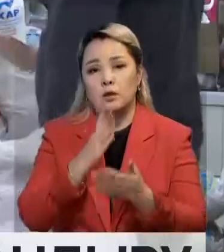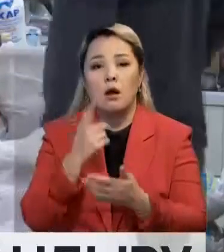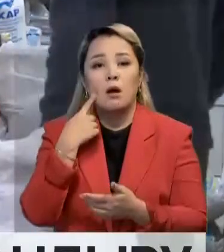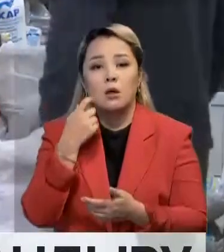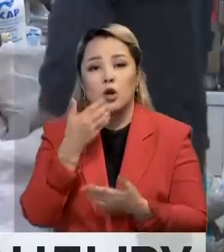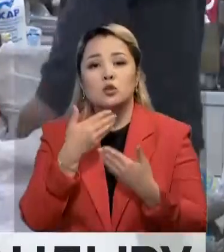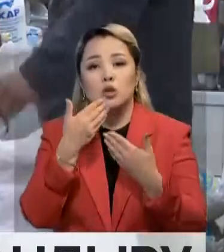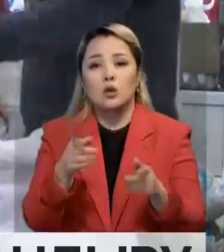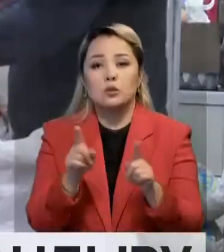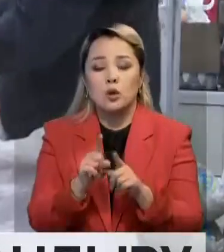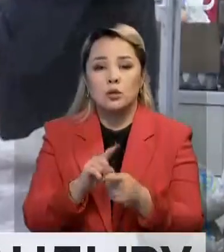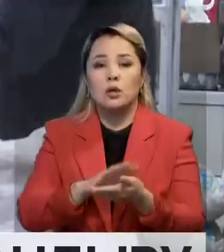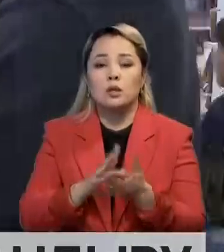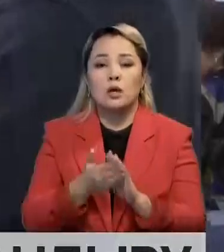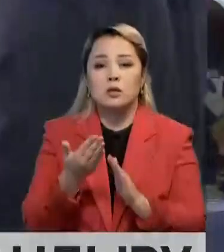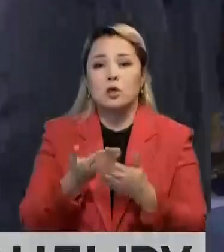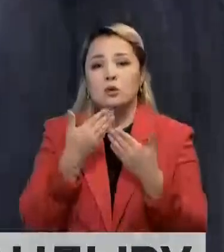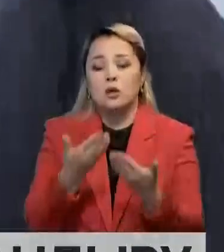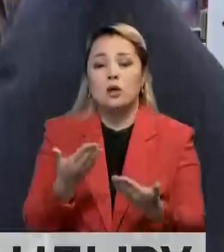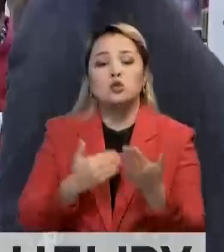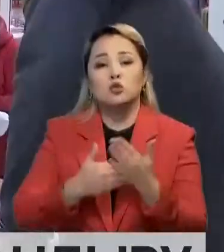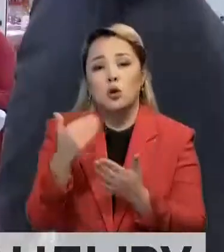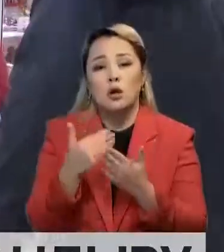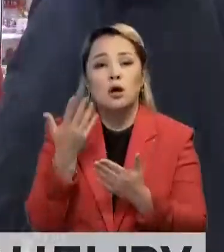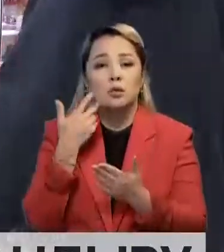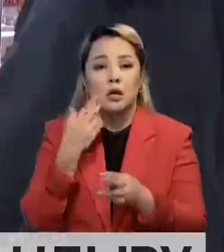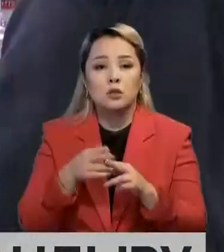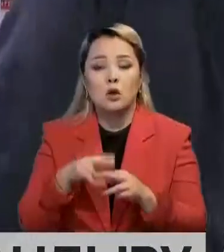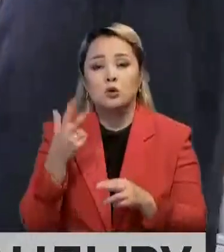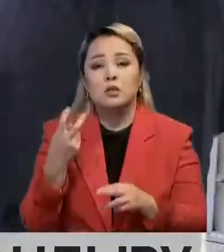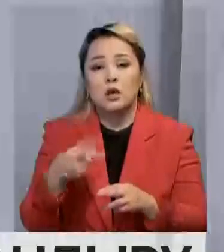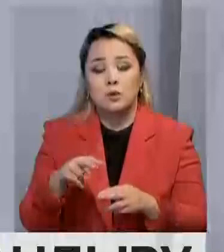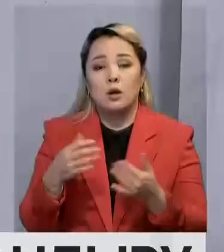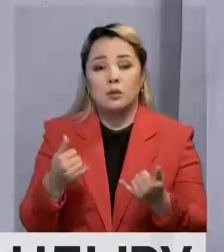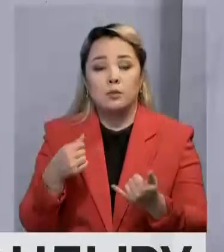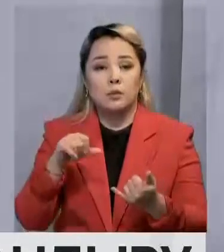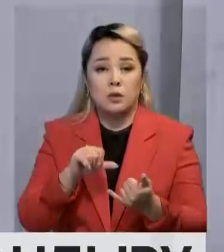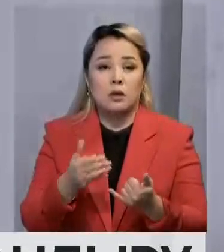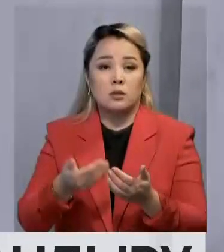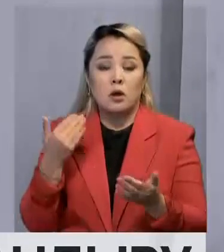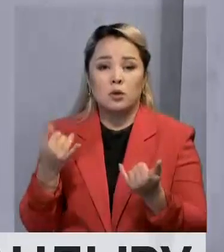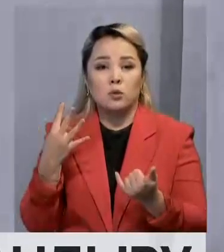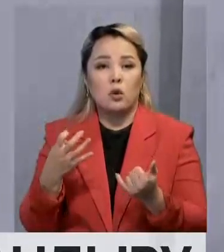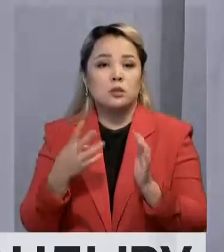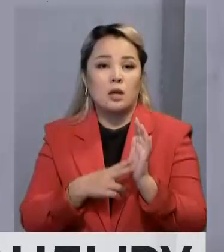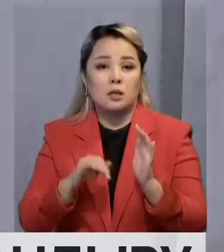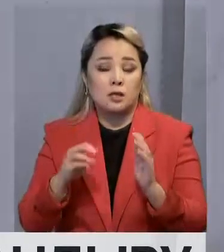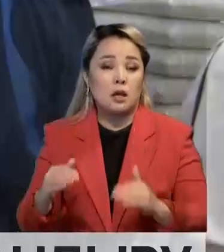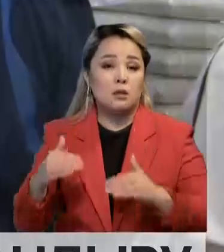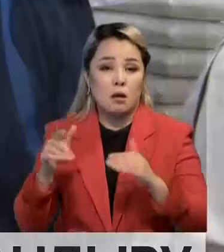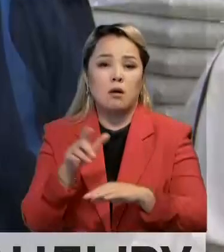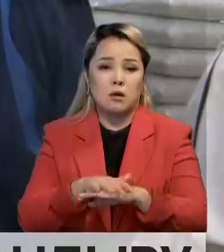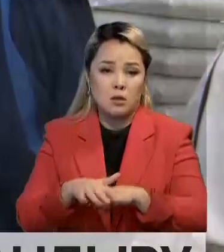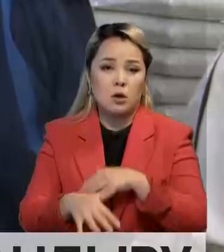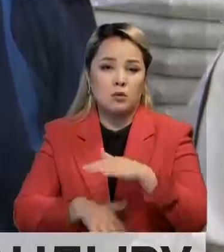Қантқа сұраныс қай кезде де жоғары. Өткен аптада ғана келесі 320 теңге болып, бүгін 480 теңгеге көтерілсе де,